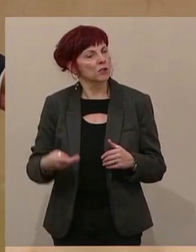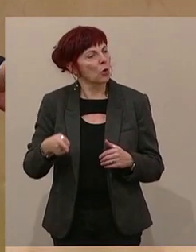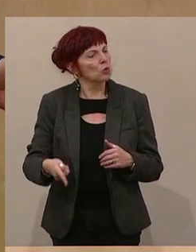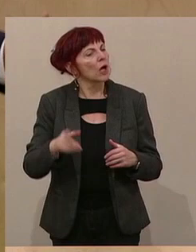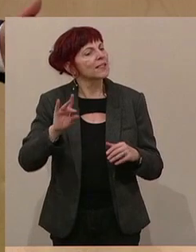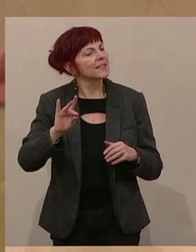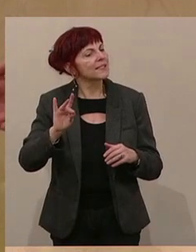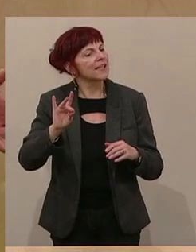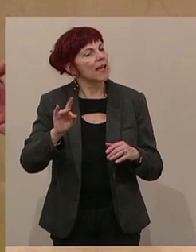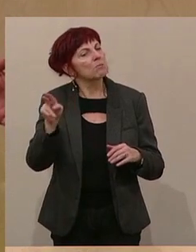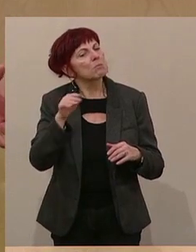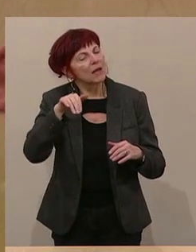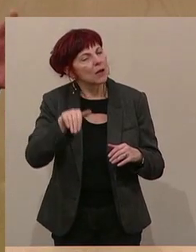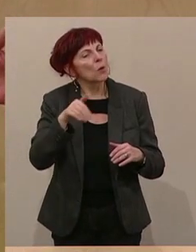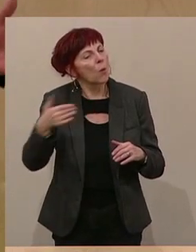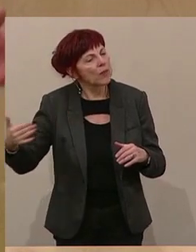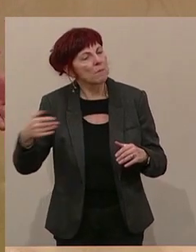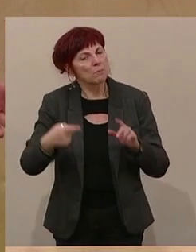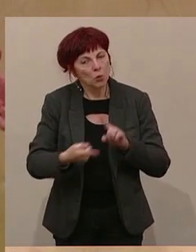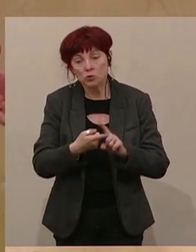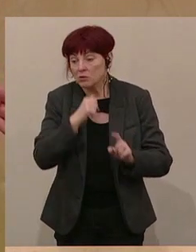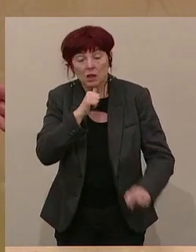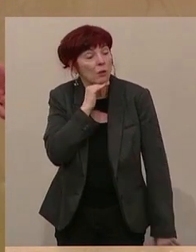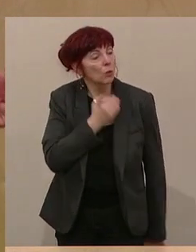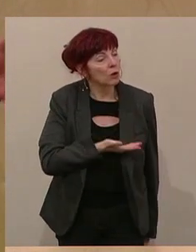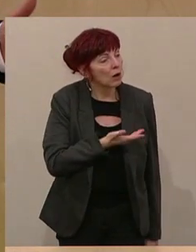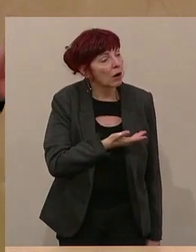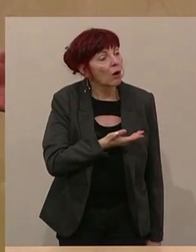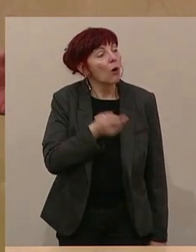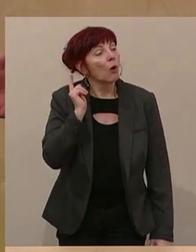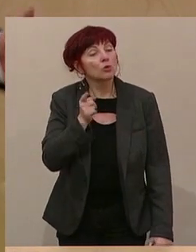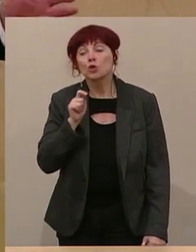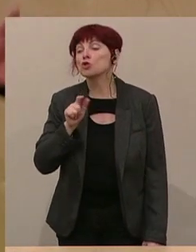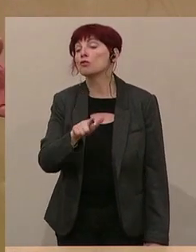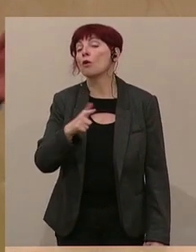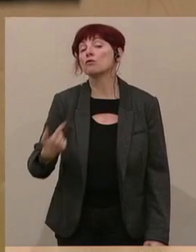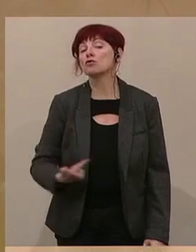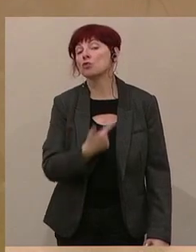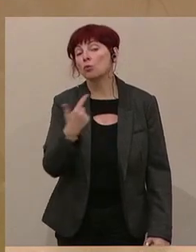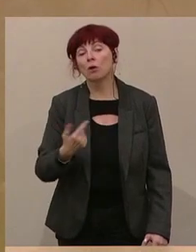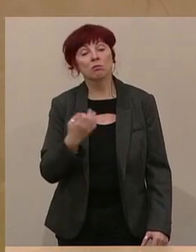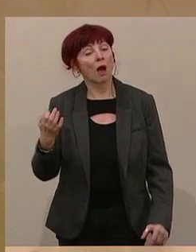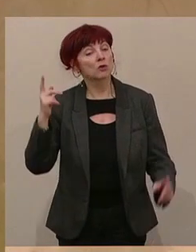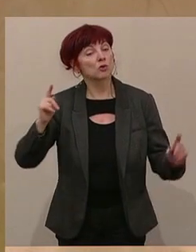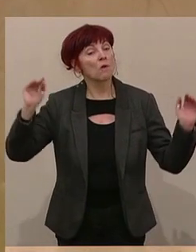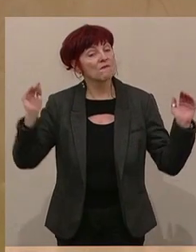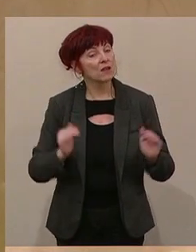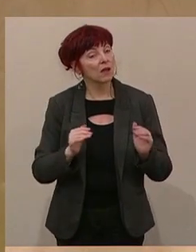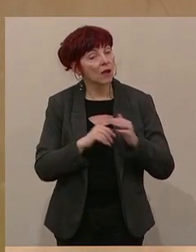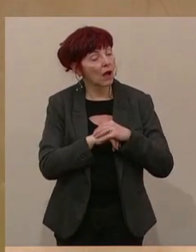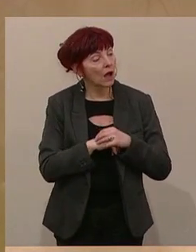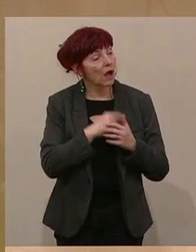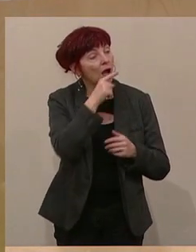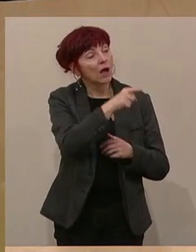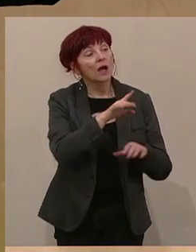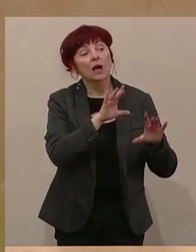Und zum Schluss wollen Sie noch haben, dass die 12 Stunden zurückzunehmen sind mit dem Argument, die 10 Stunden, auch die Sie eingeführt haben, auch